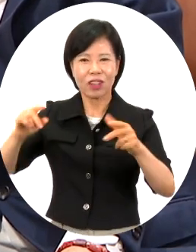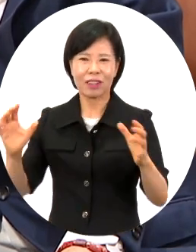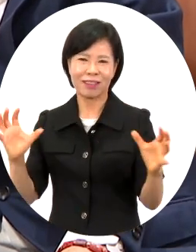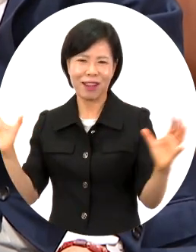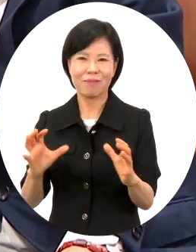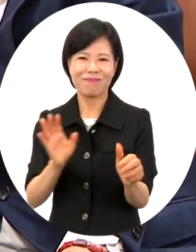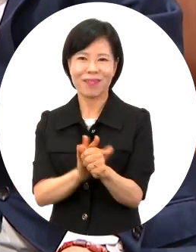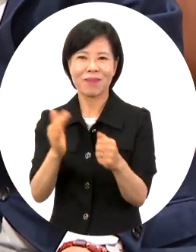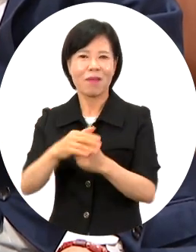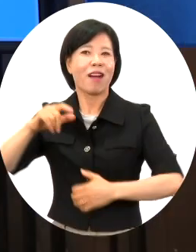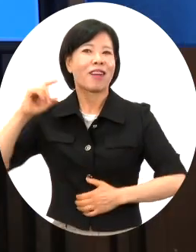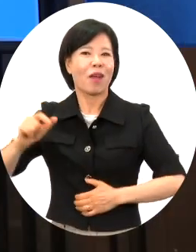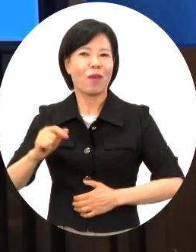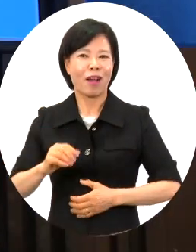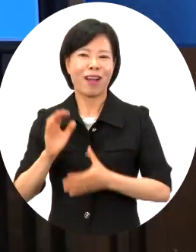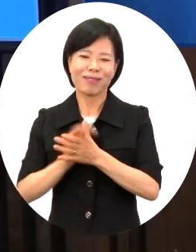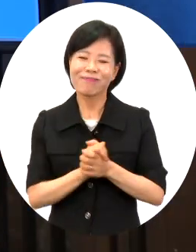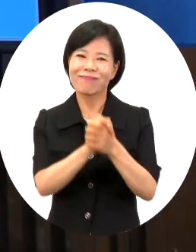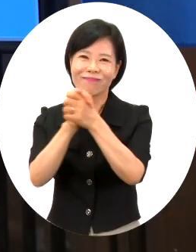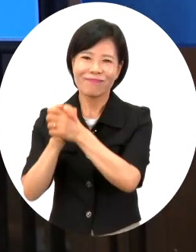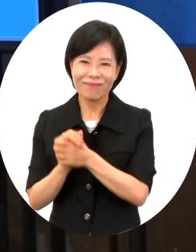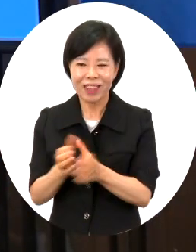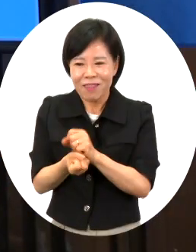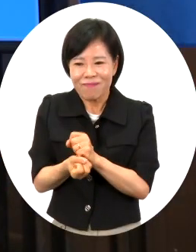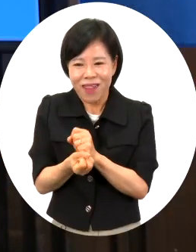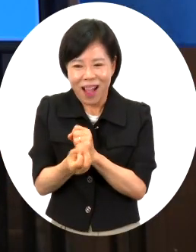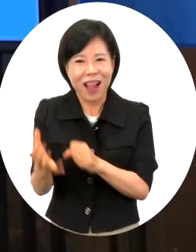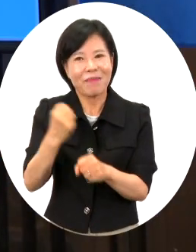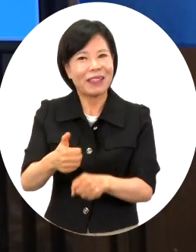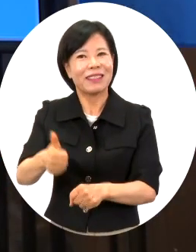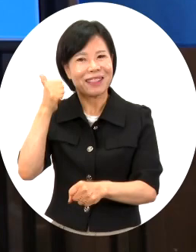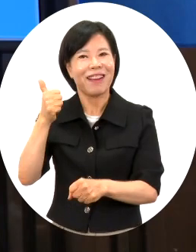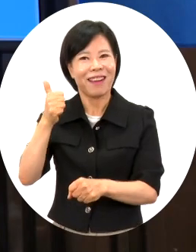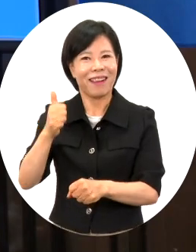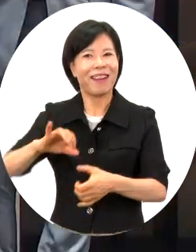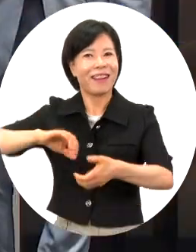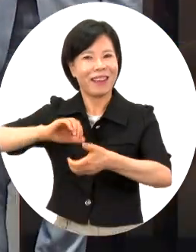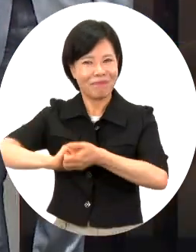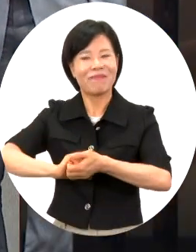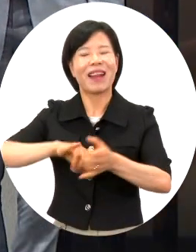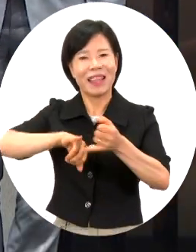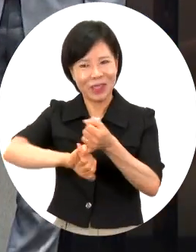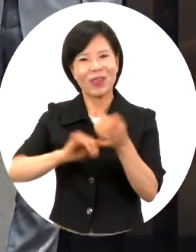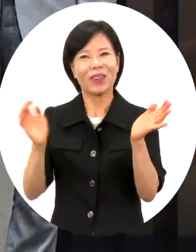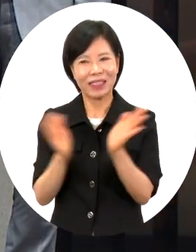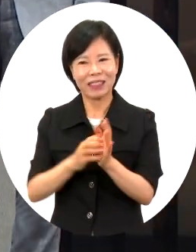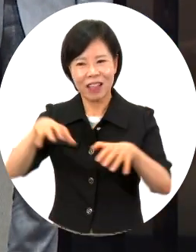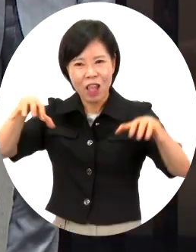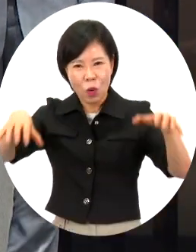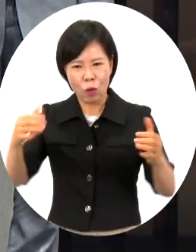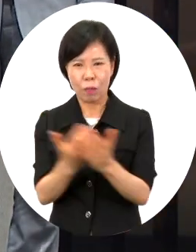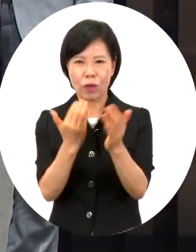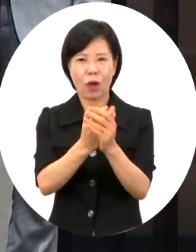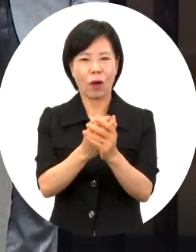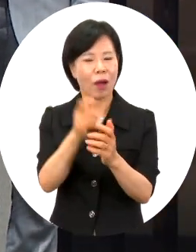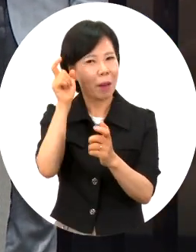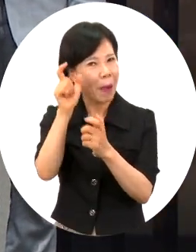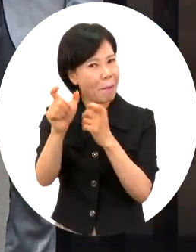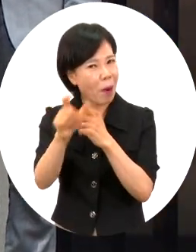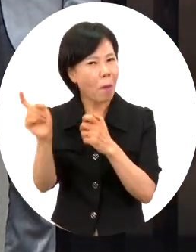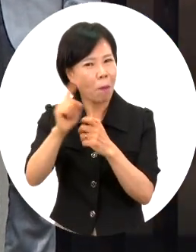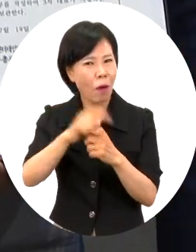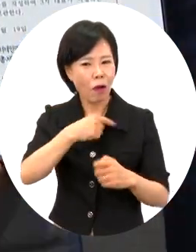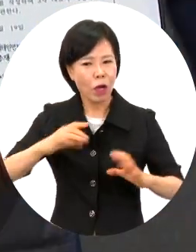및 기업 협력을 강화하고 우호 증진과 상호 시너지 창출을 도모하기로 했는데요. 양 지역 간 번영